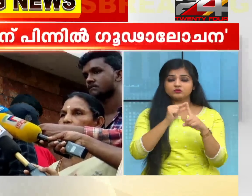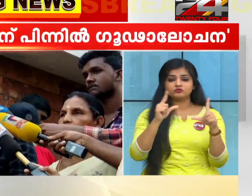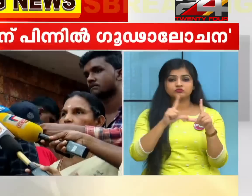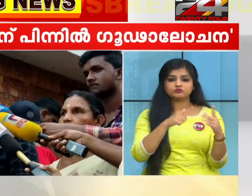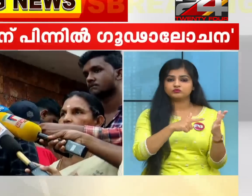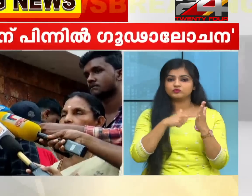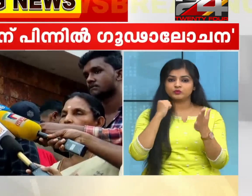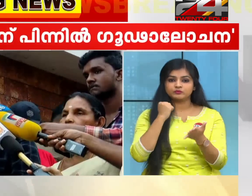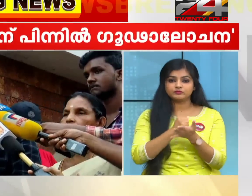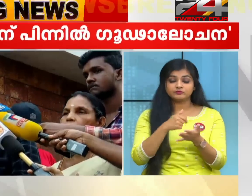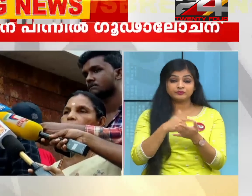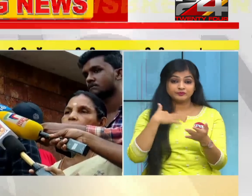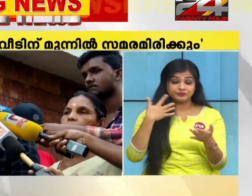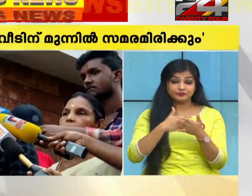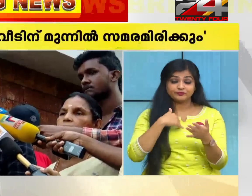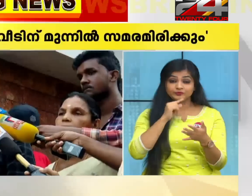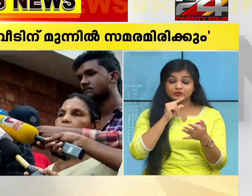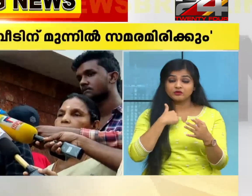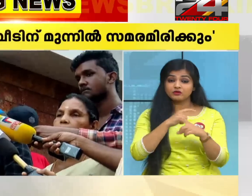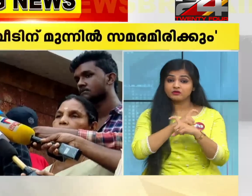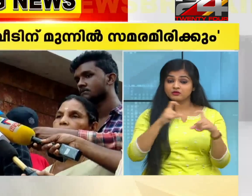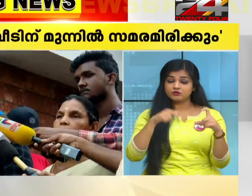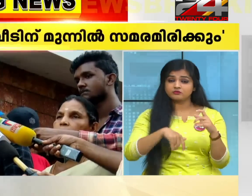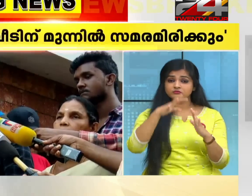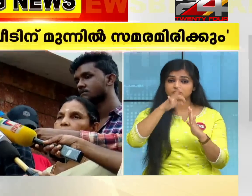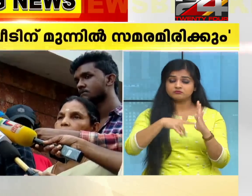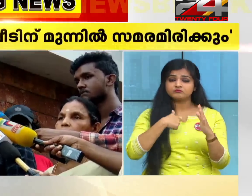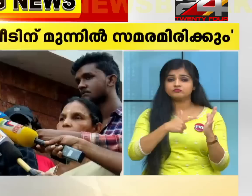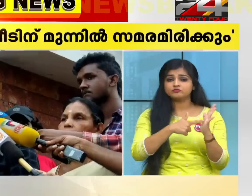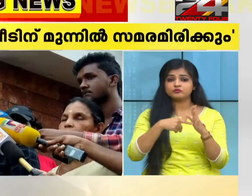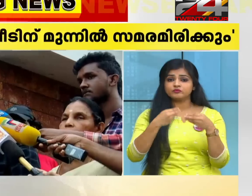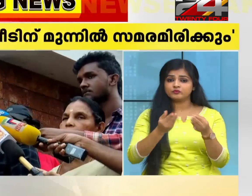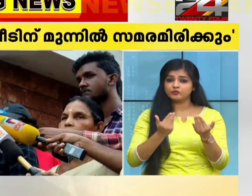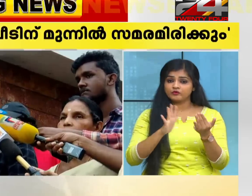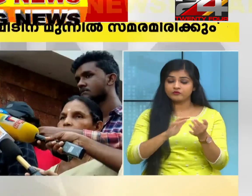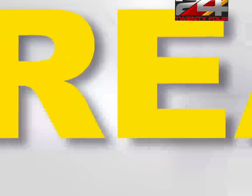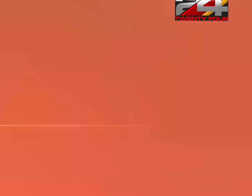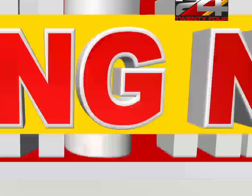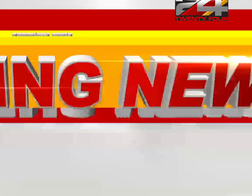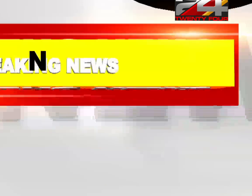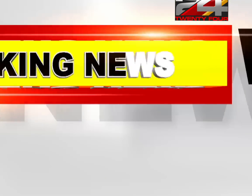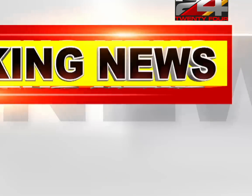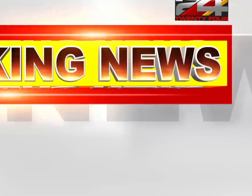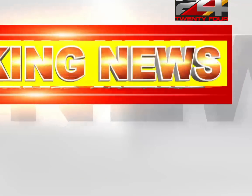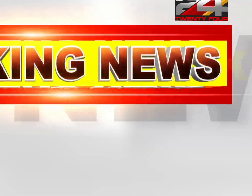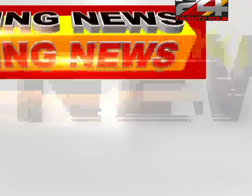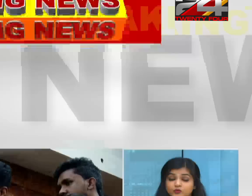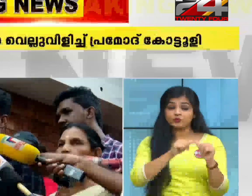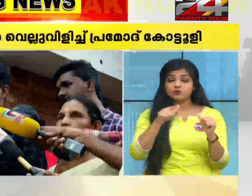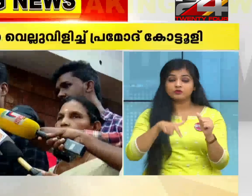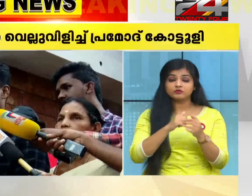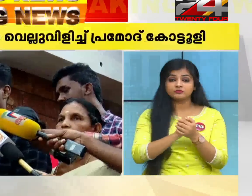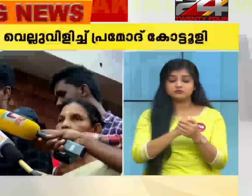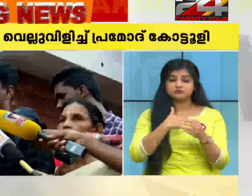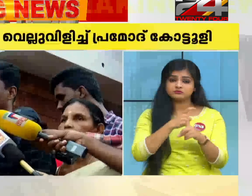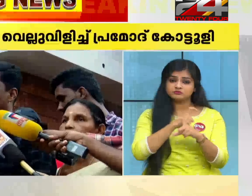ഞാനിത് പറയുമ്പോൾ ഇതിനകത്ത് കൃത്യതയോട് കൂടി തന്നെയാണ് പറയുക. പക്ഷേ ആ പറയുന്ന സാധനത്തിനകത്ത് ഓരോ സമയത്ത് ഞാൻ എന്ത് ചെയ്യാം, നിങ്ങളോട് പറയാം.